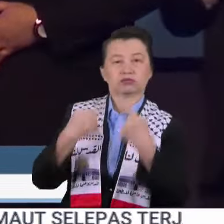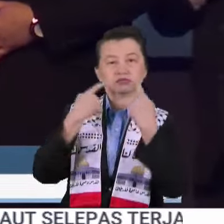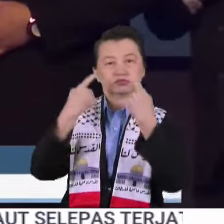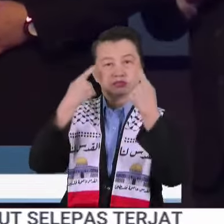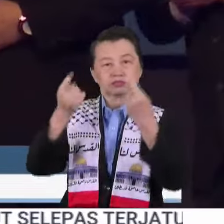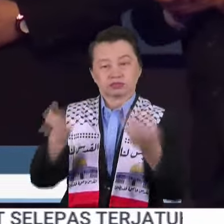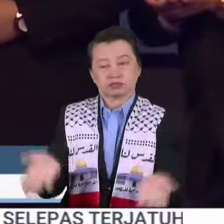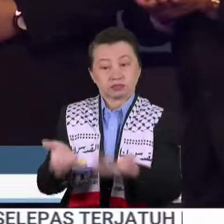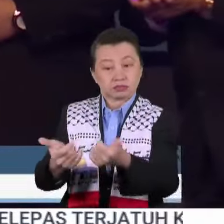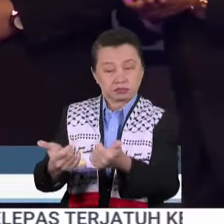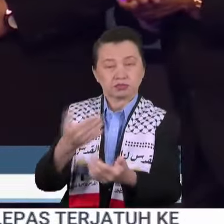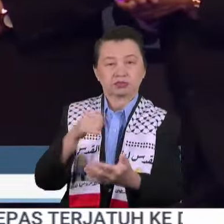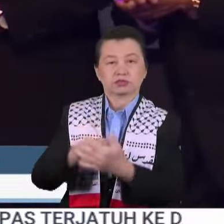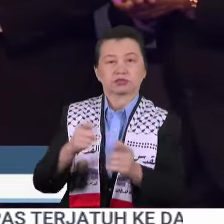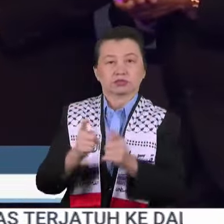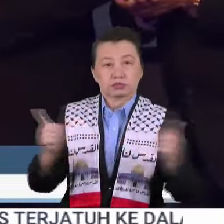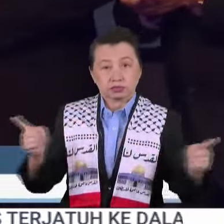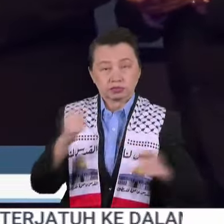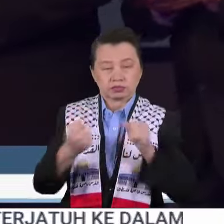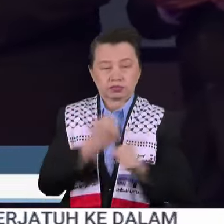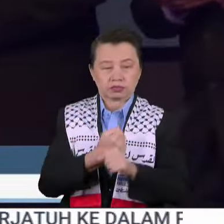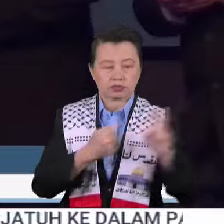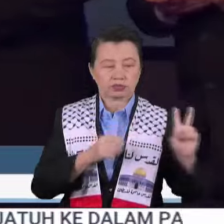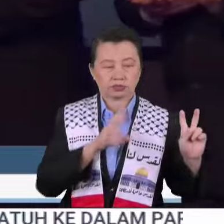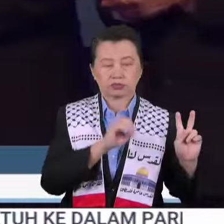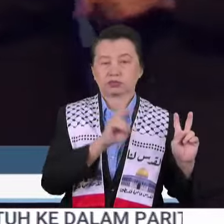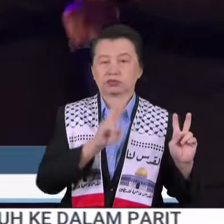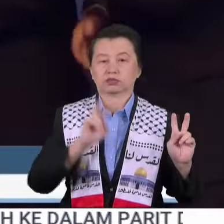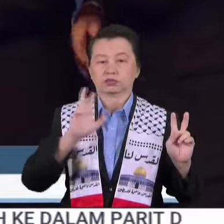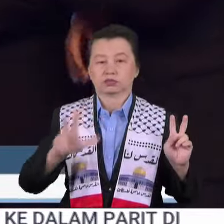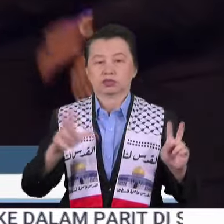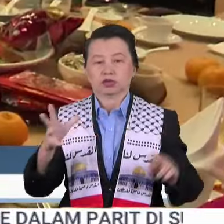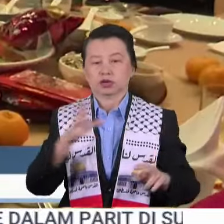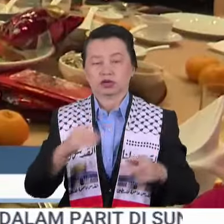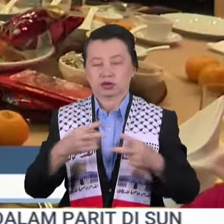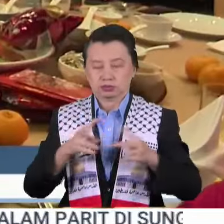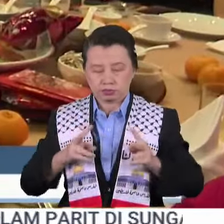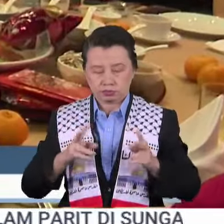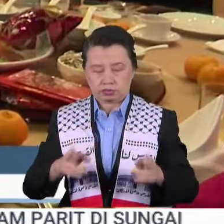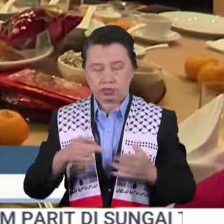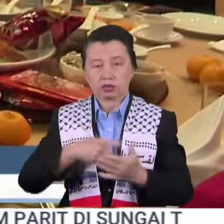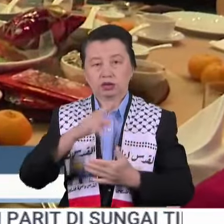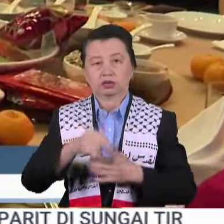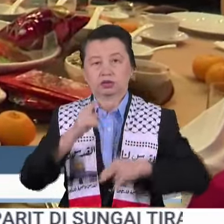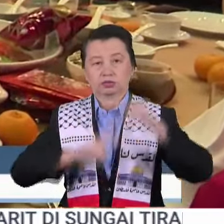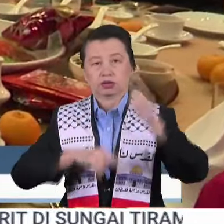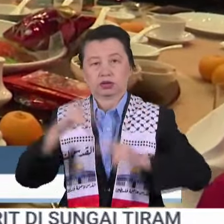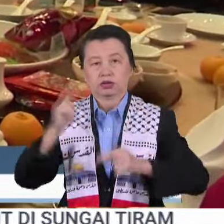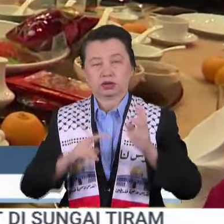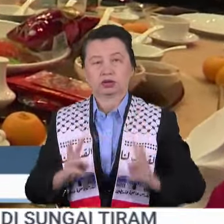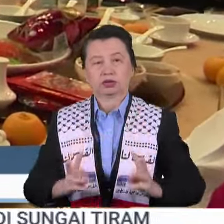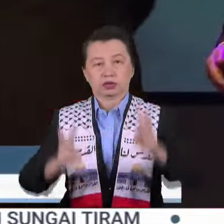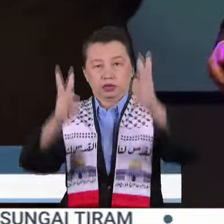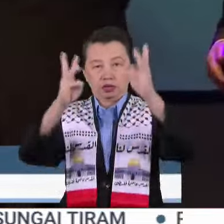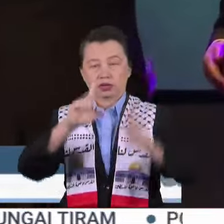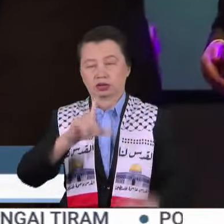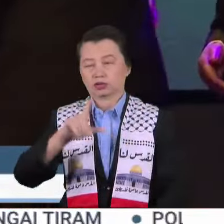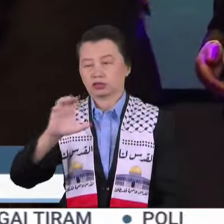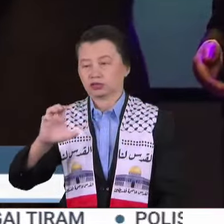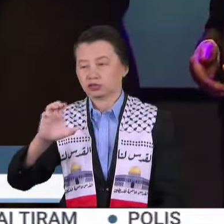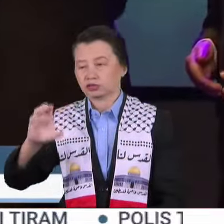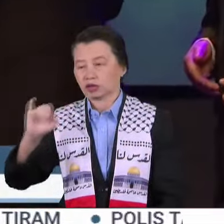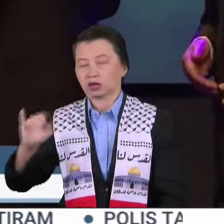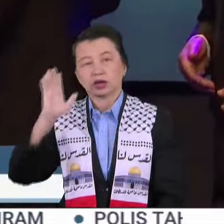kecemerlangan memberangsangkan sepanjang tahun 2023 selain melancarkan projek pembinaan Wisma SCCI